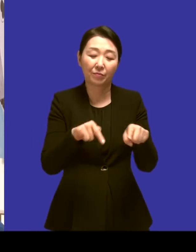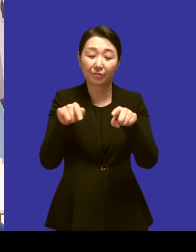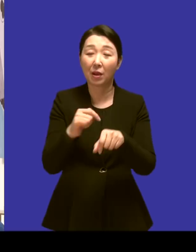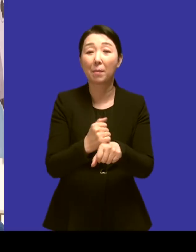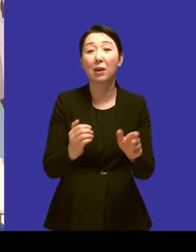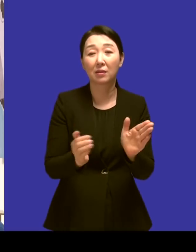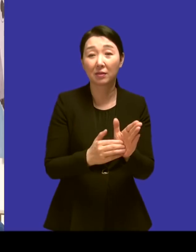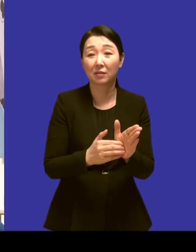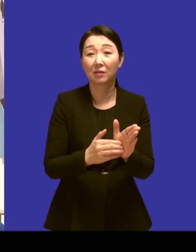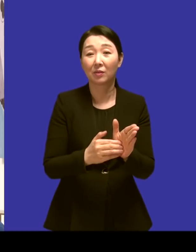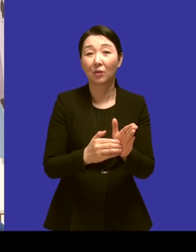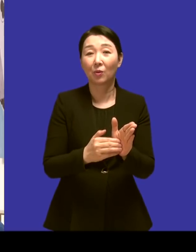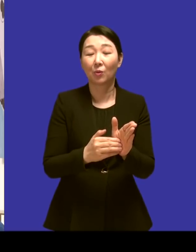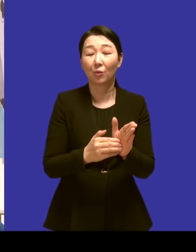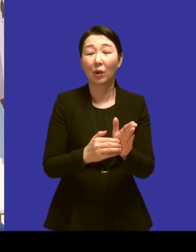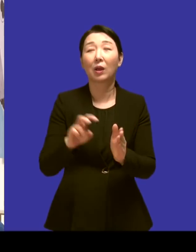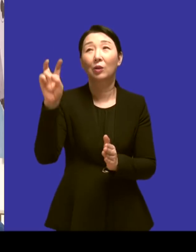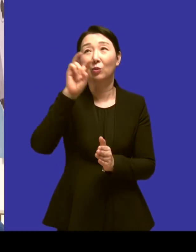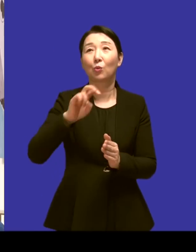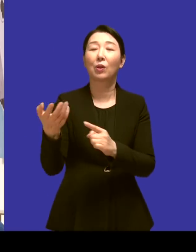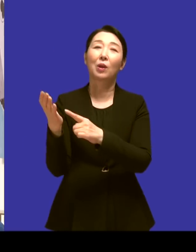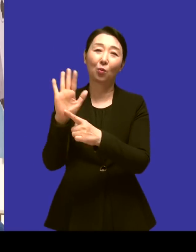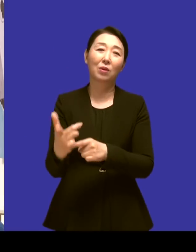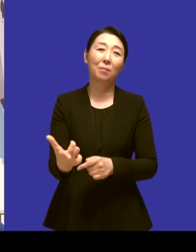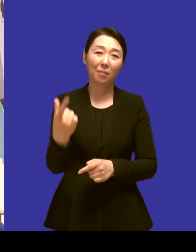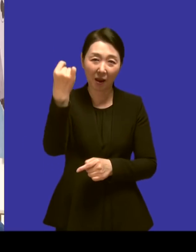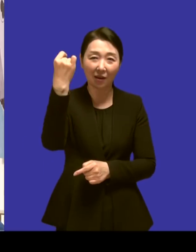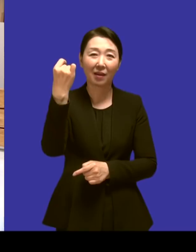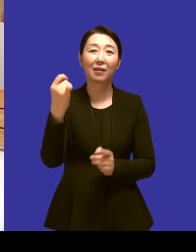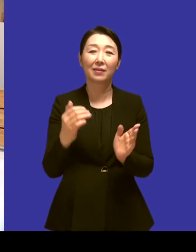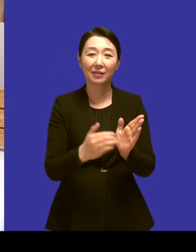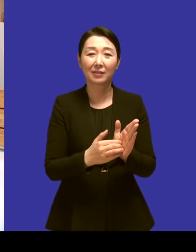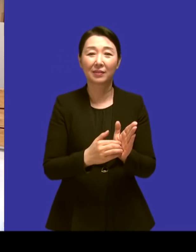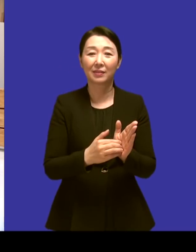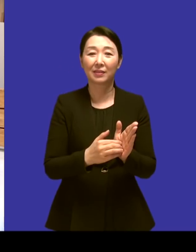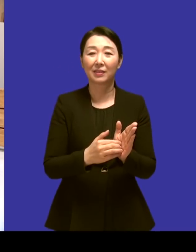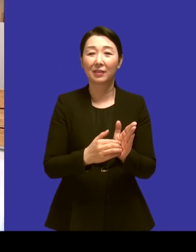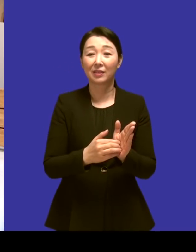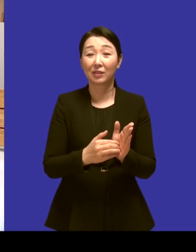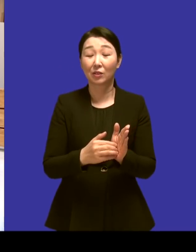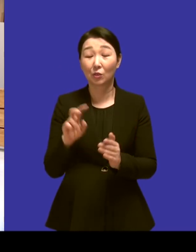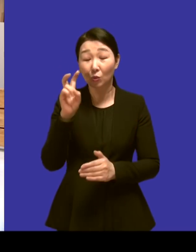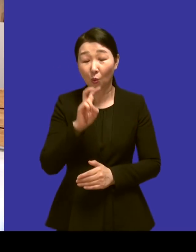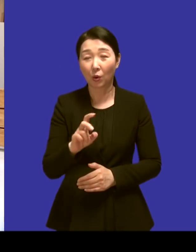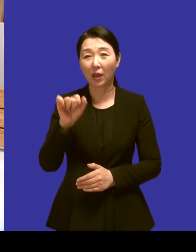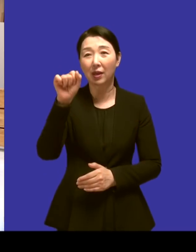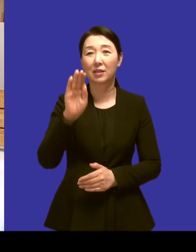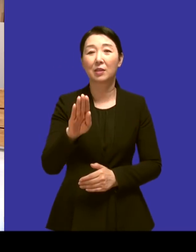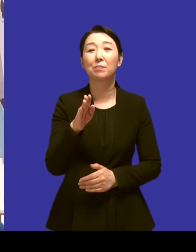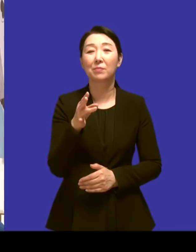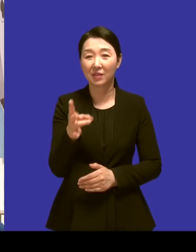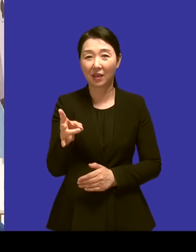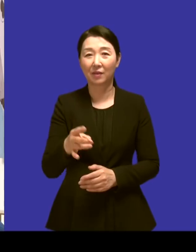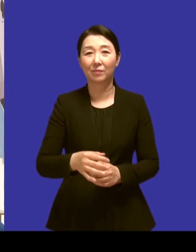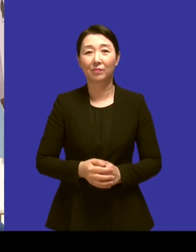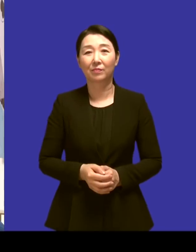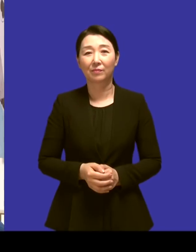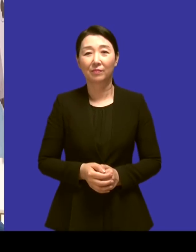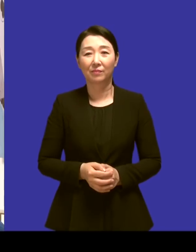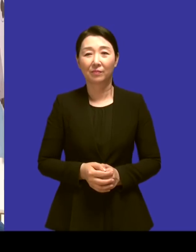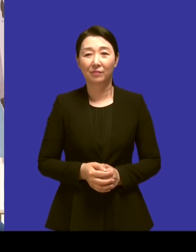바로 공개를 하게 됐는데 그게 이제 임내란 곡이 되고 제목이 임내. 네, 임내란 곡이 되고 예.